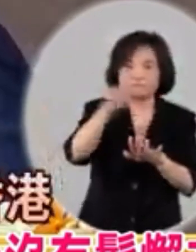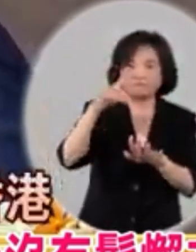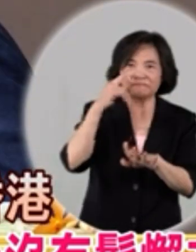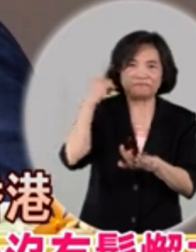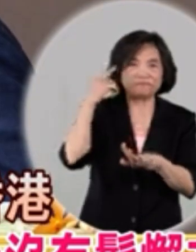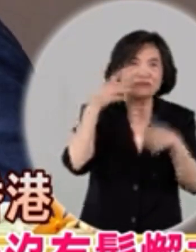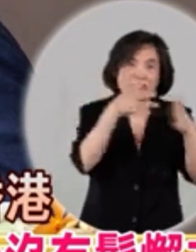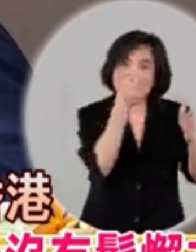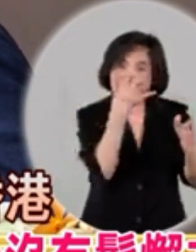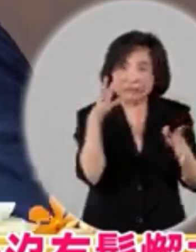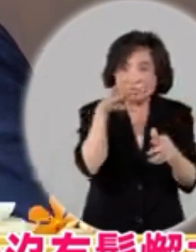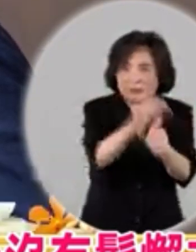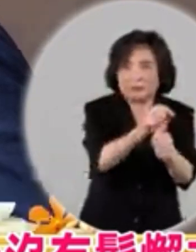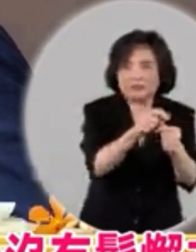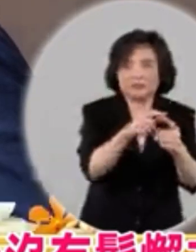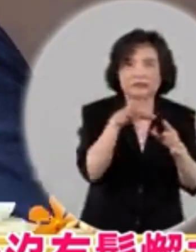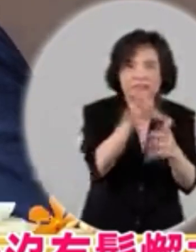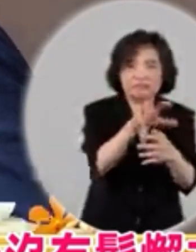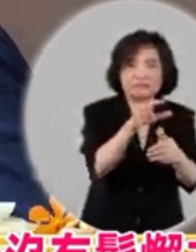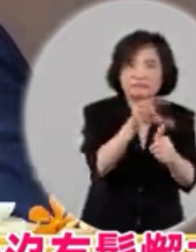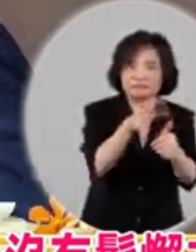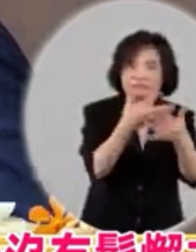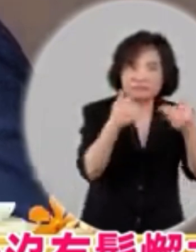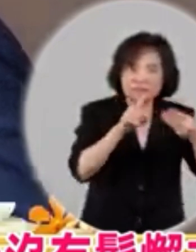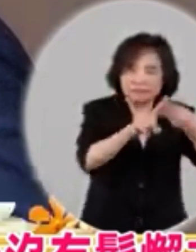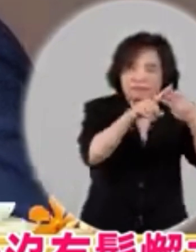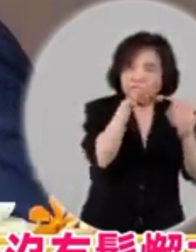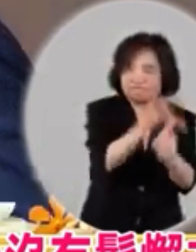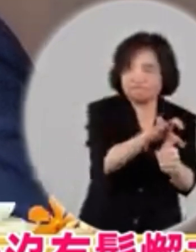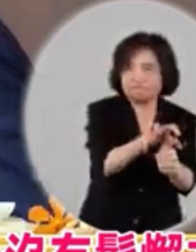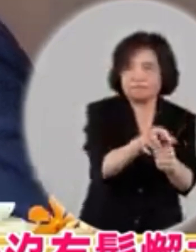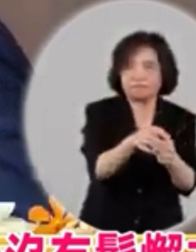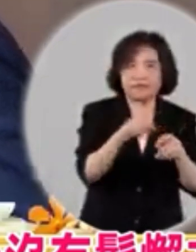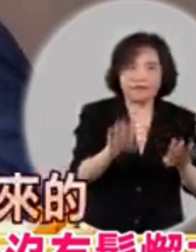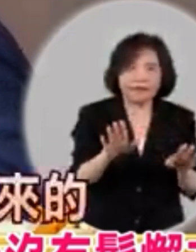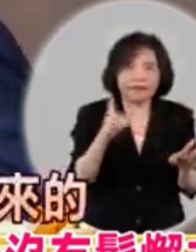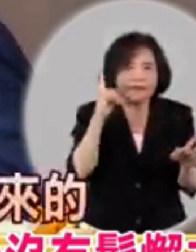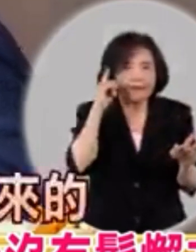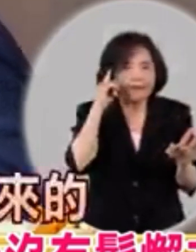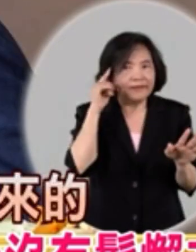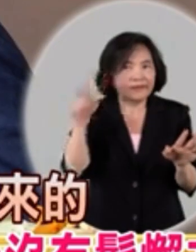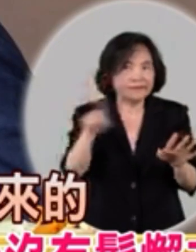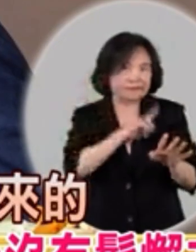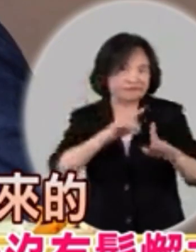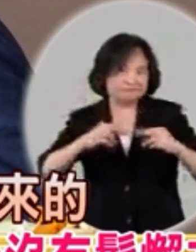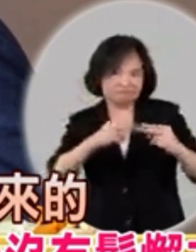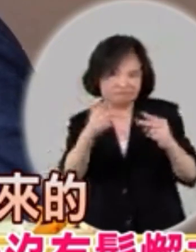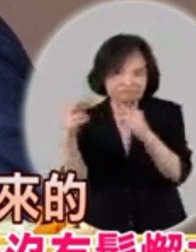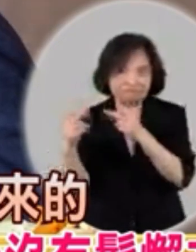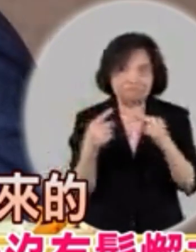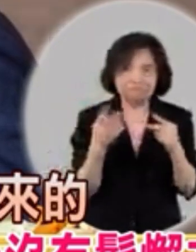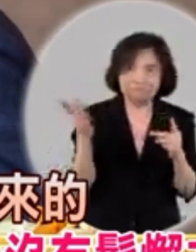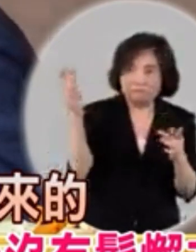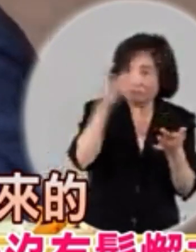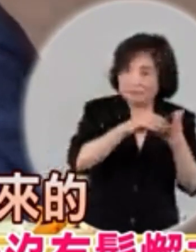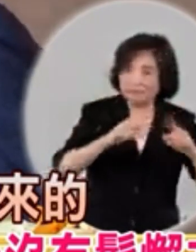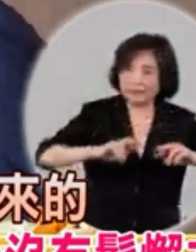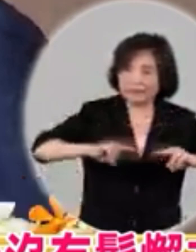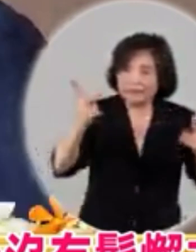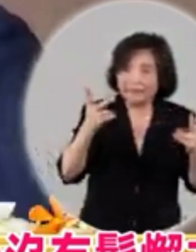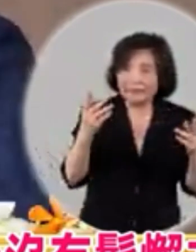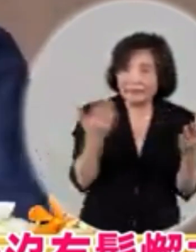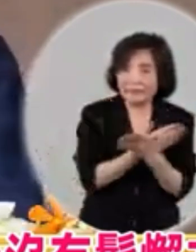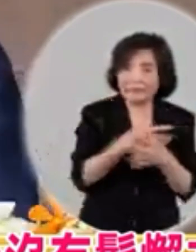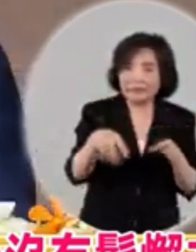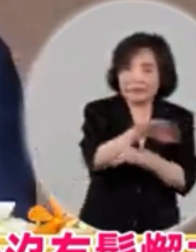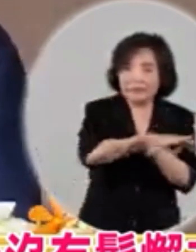港、压制民主人士之后，也调整了改革开放以来的政经发